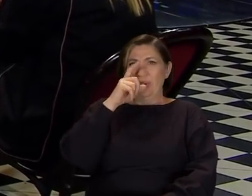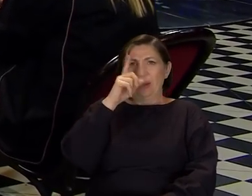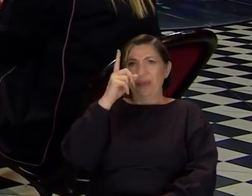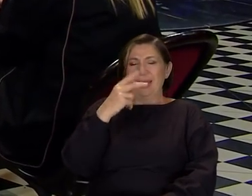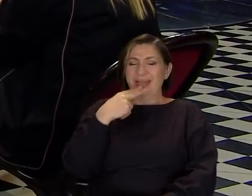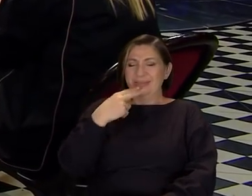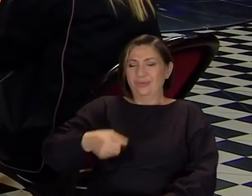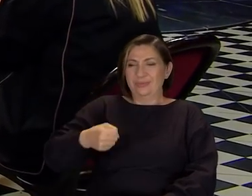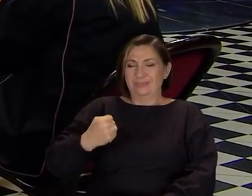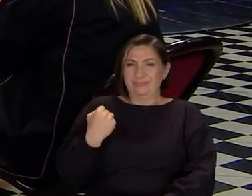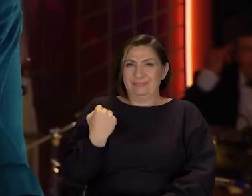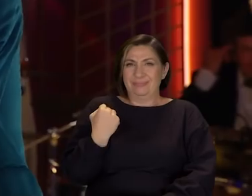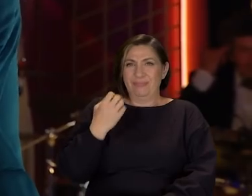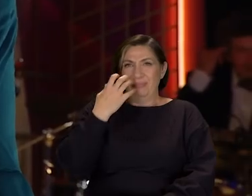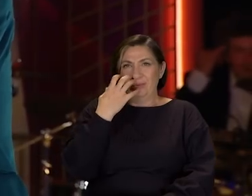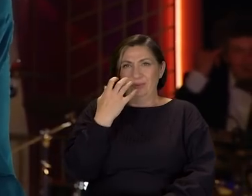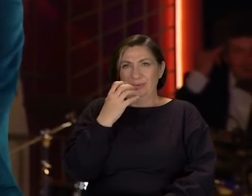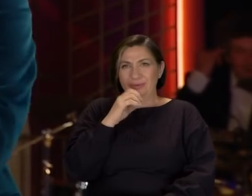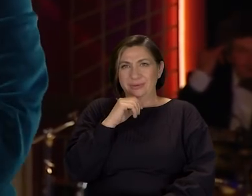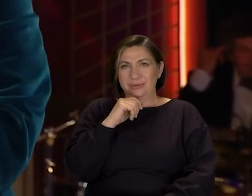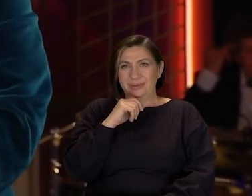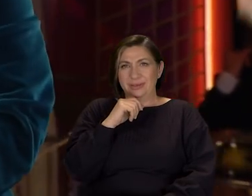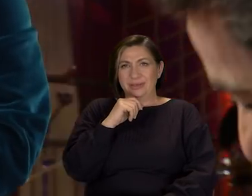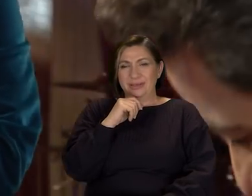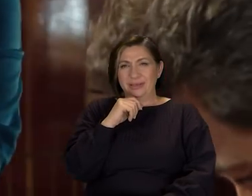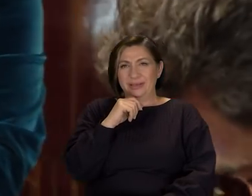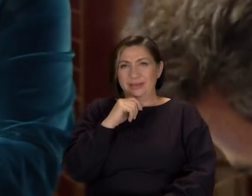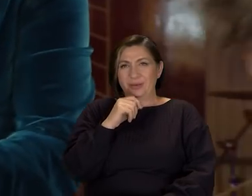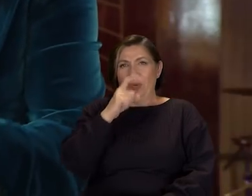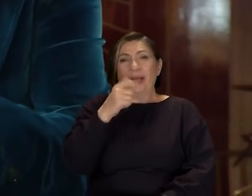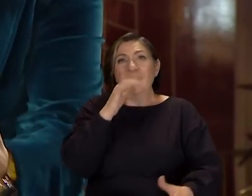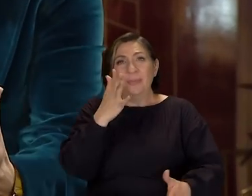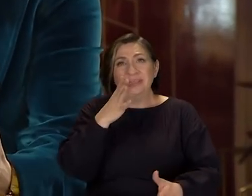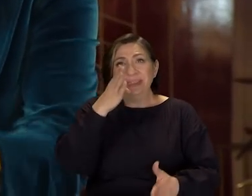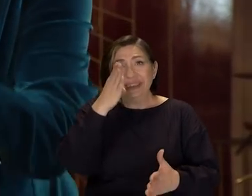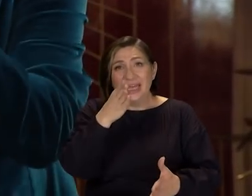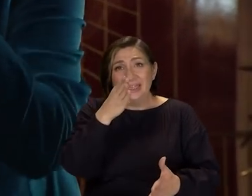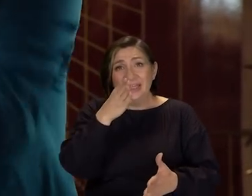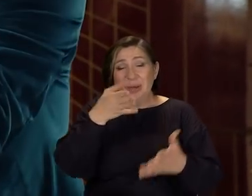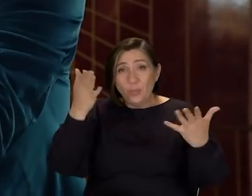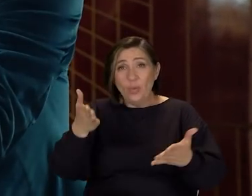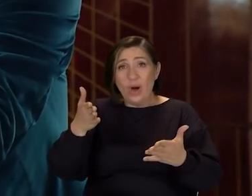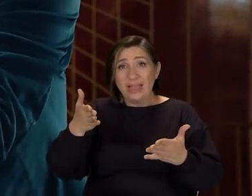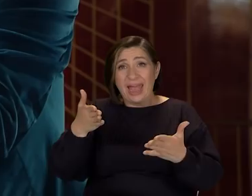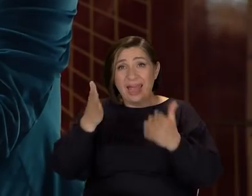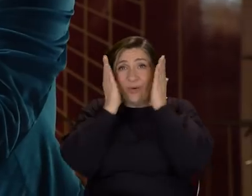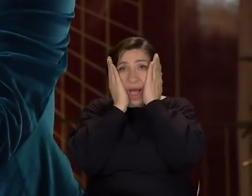kadın çantasıyla. Ondan sonra böyle duruyorlar ve diyor ki Okan abi sen üstelik bu